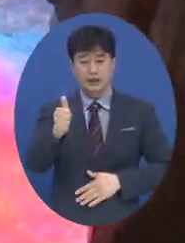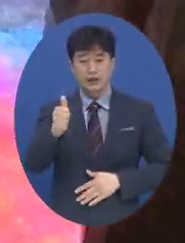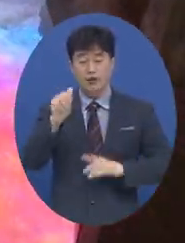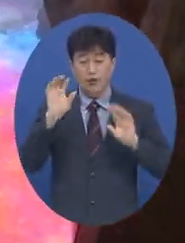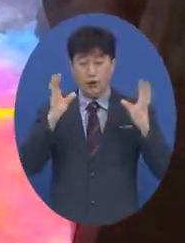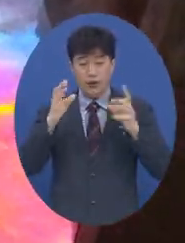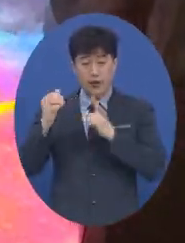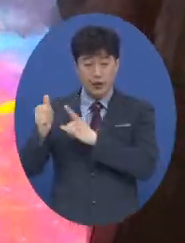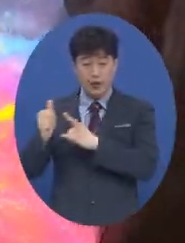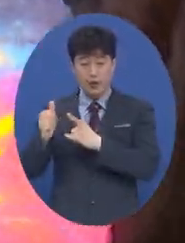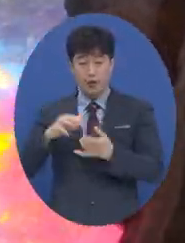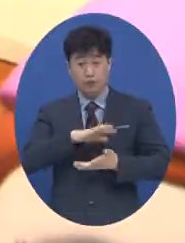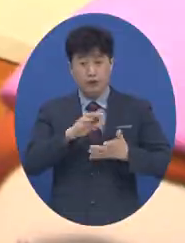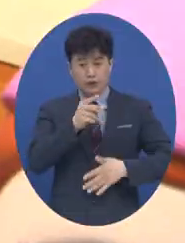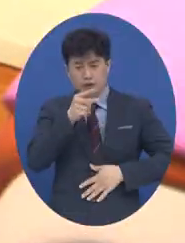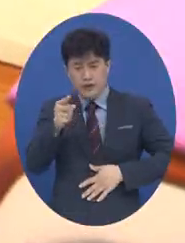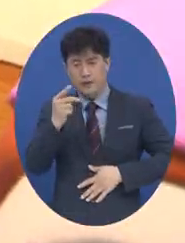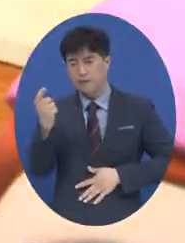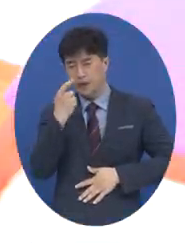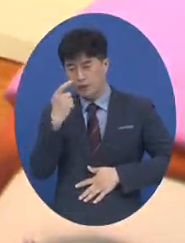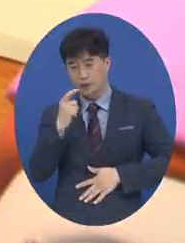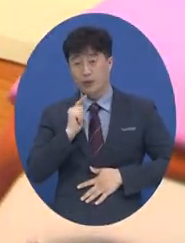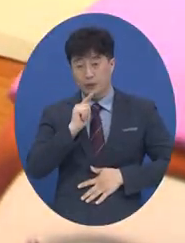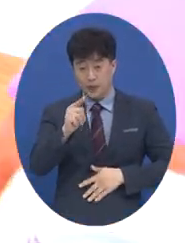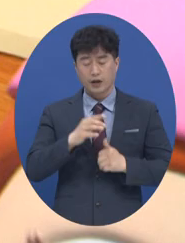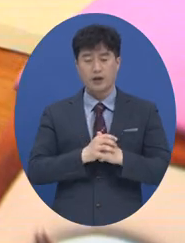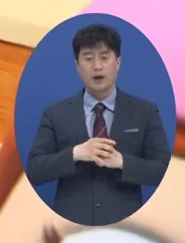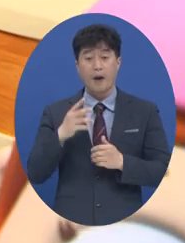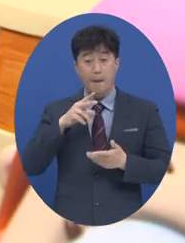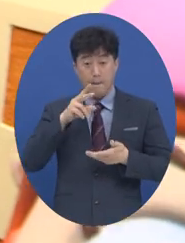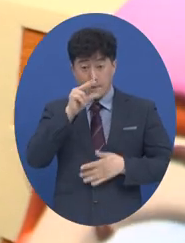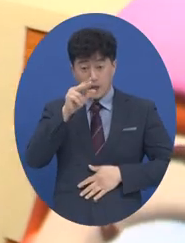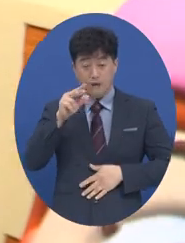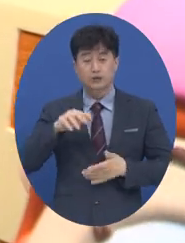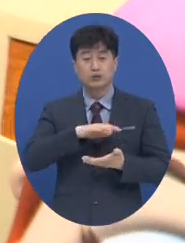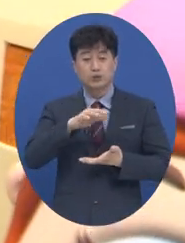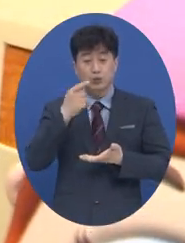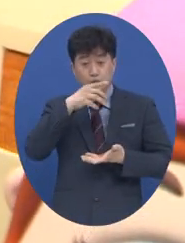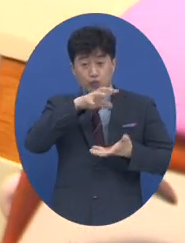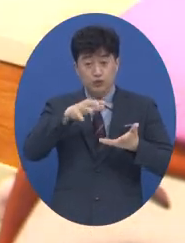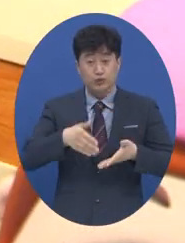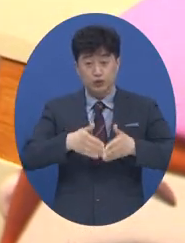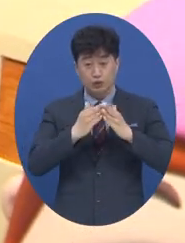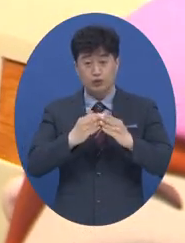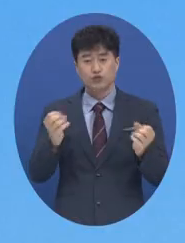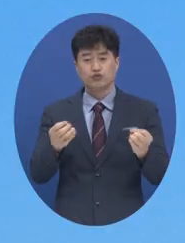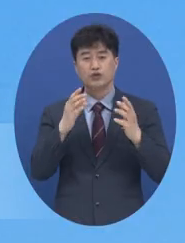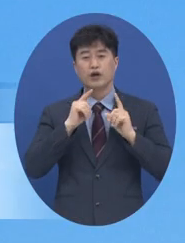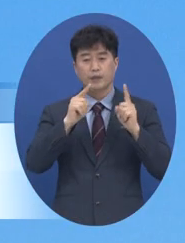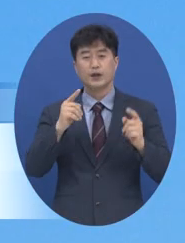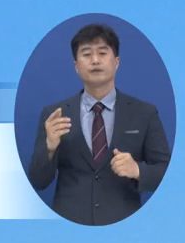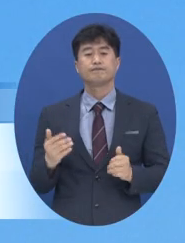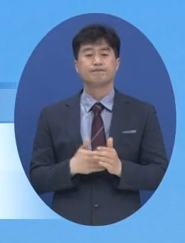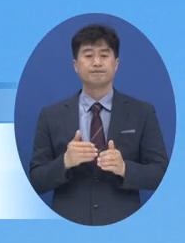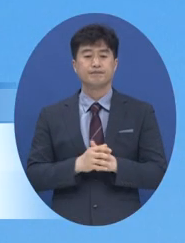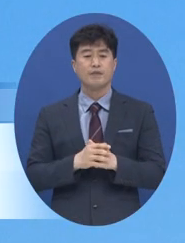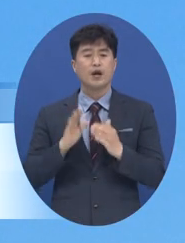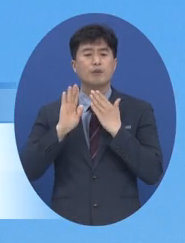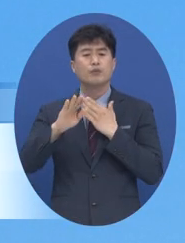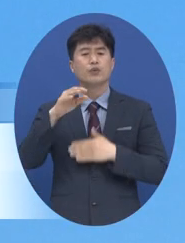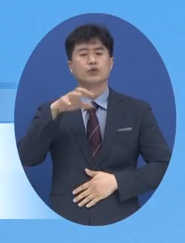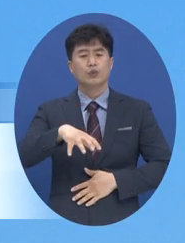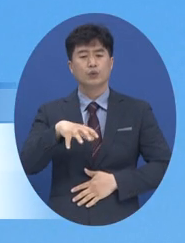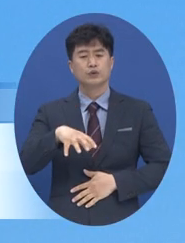어린이들에게는 놀이가 곧 배움 이라며 파주 놀이 구름 준공 축하 인사를 전했습니다 음 무론 이